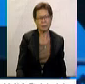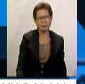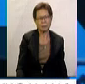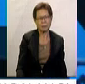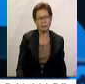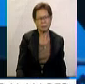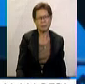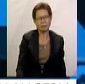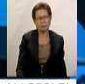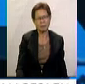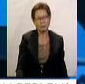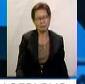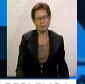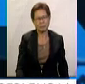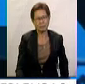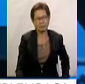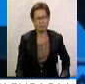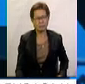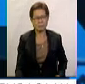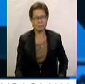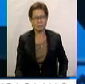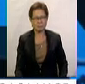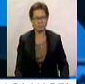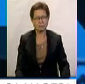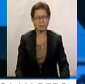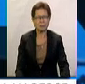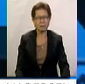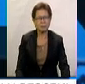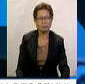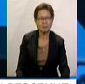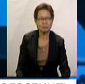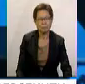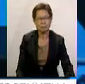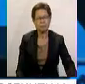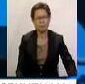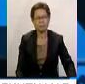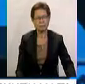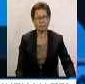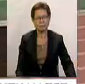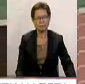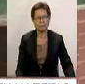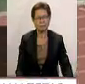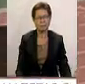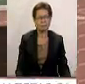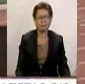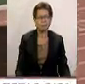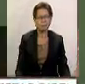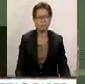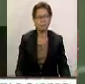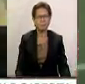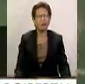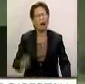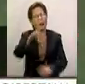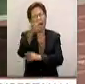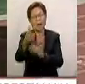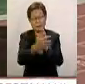ini. Akhirnya kita dapat tiga mata yang cukup penting untuk perjalanan kita nanti. Dari aspek